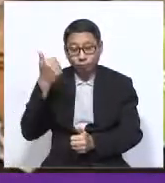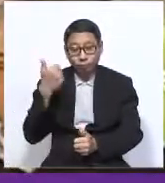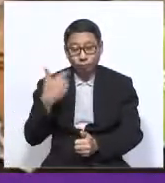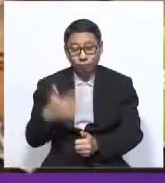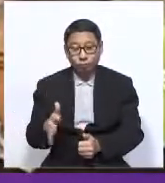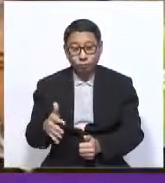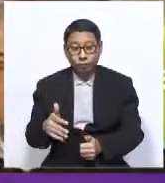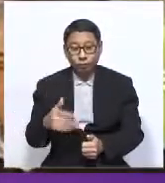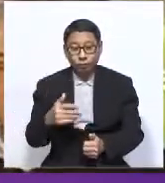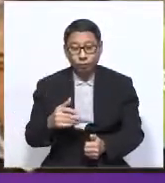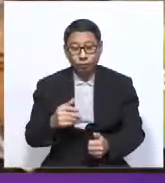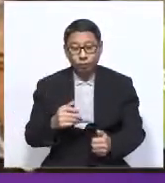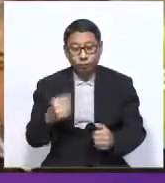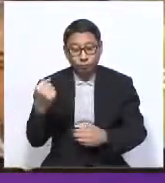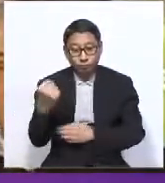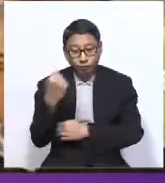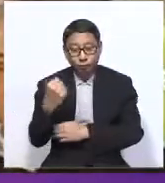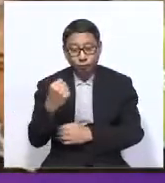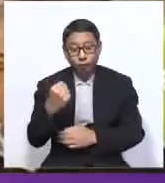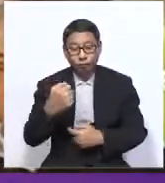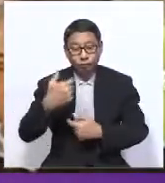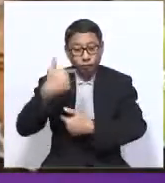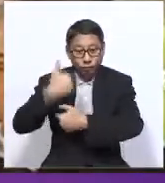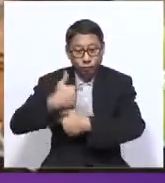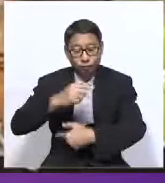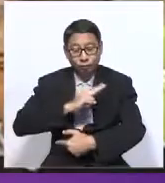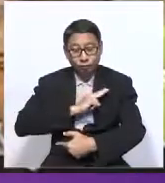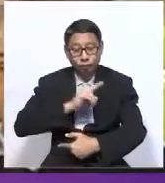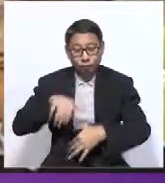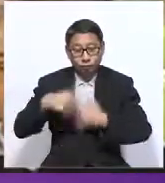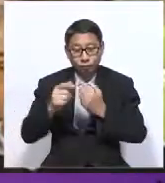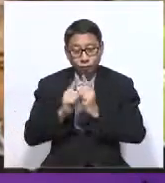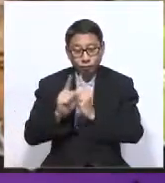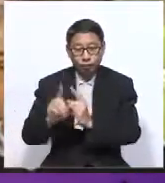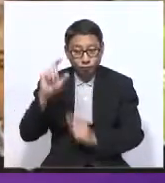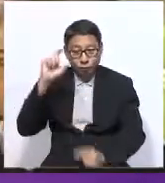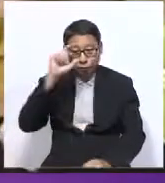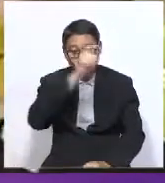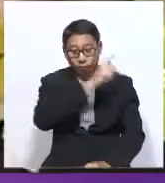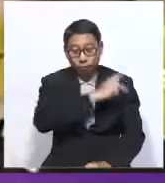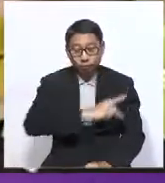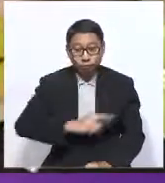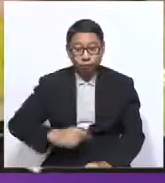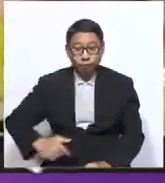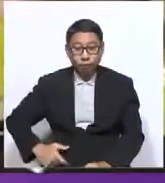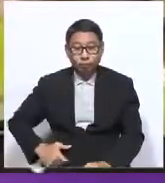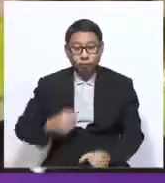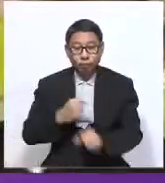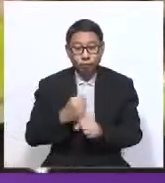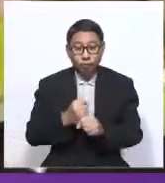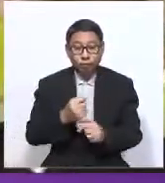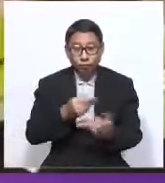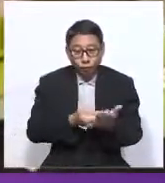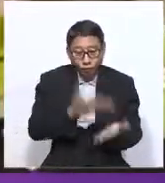ยงตัวเองได้อย่างไรเราจะเข้มแข็งด้วยตัวเองได้อย่างไรตามแนวทางของบาทเจ้าหัวไม่ได้หมายความว่าเราจะทำให้ผู้คนรวย